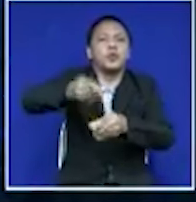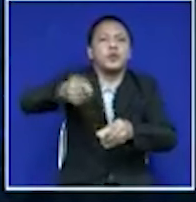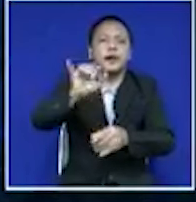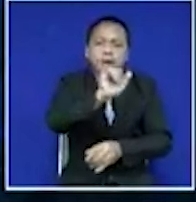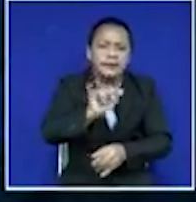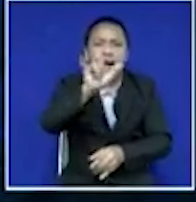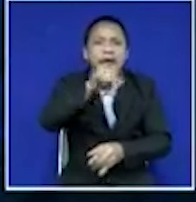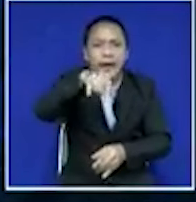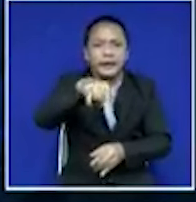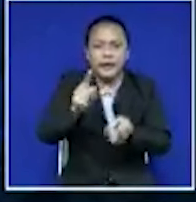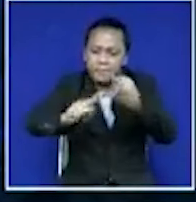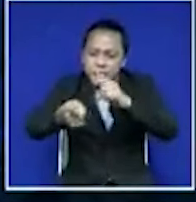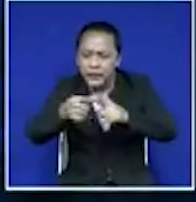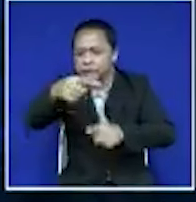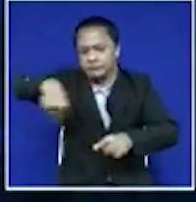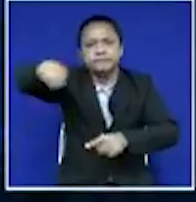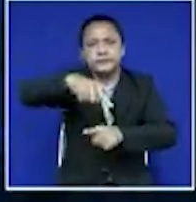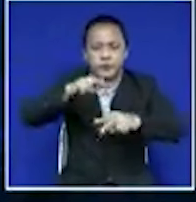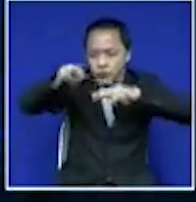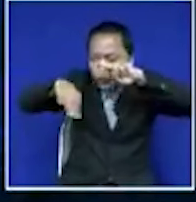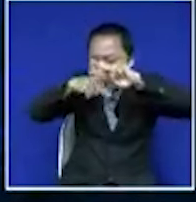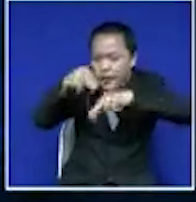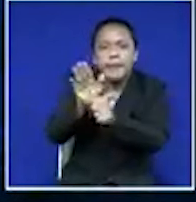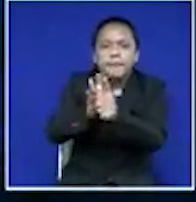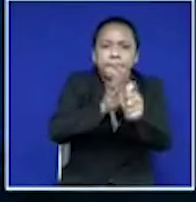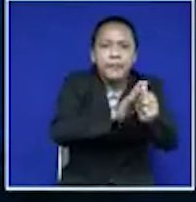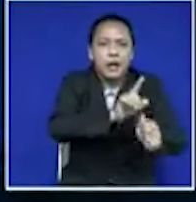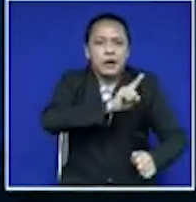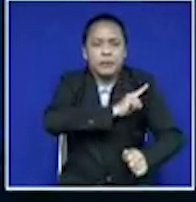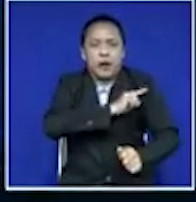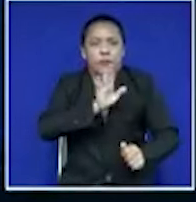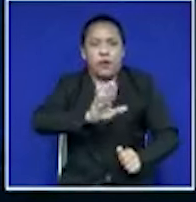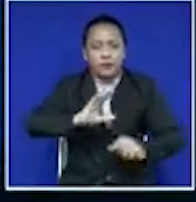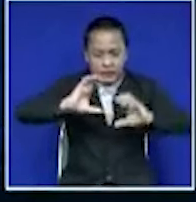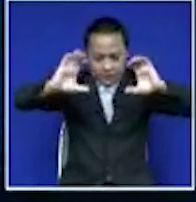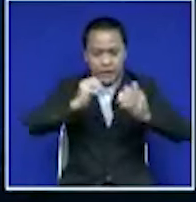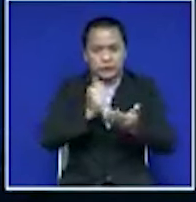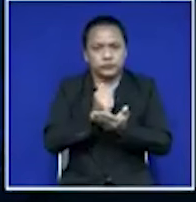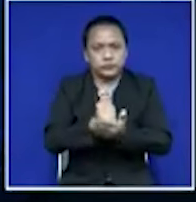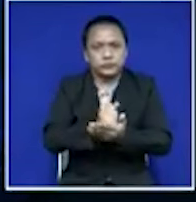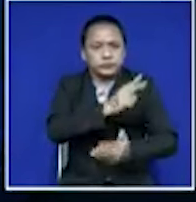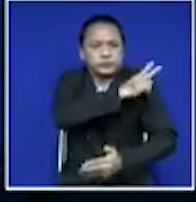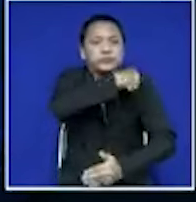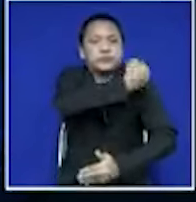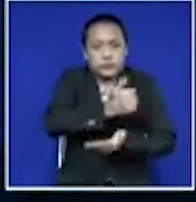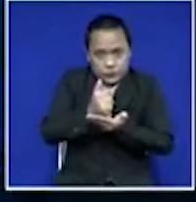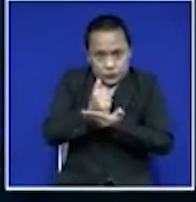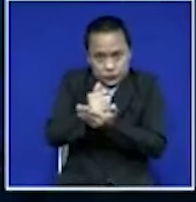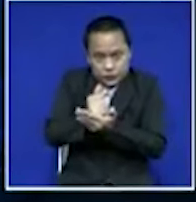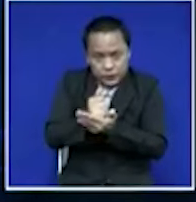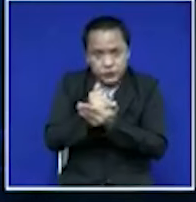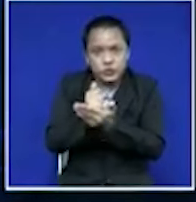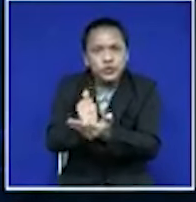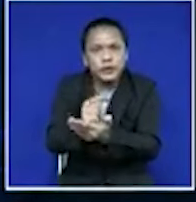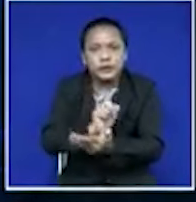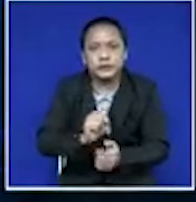ติพี่น้องอยู่กับเพื่อนเขาทั้งหลายดูแลกันไปหน้าที่ของทางเราในฐานะทางด้านสาธารณสุขนะครับหรืออาจจะเป็น